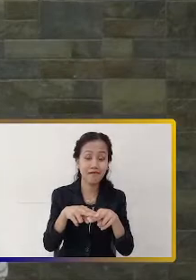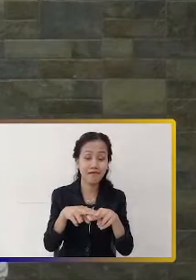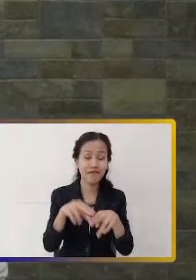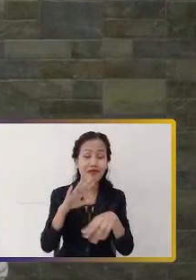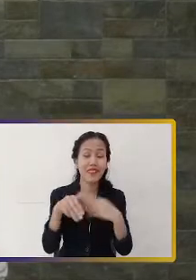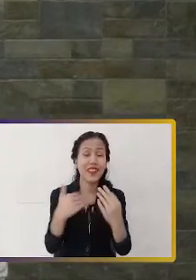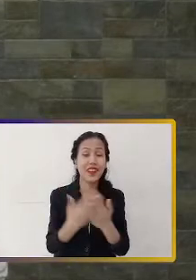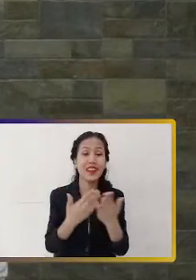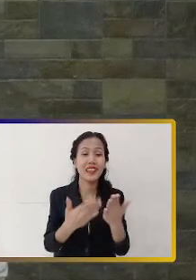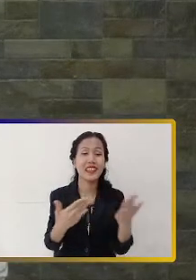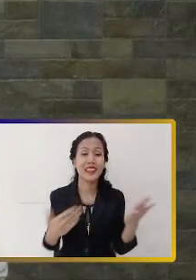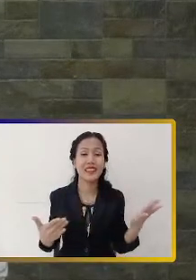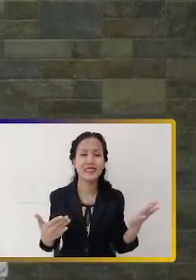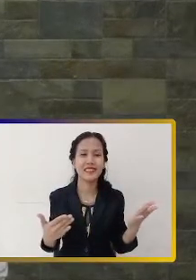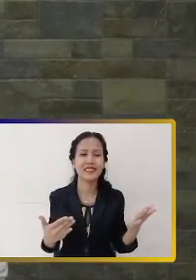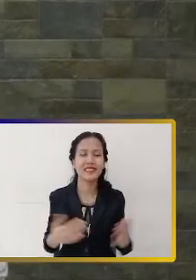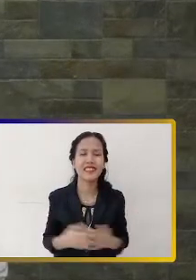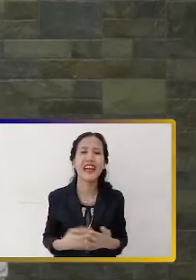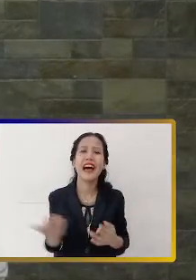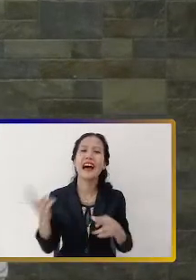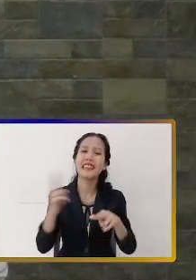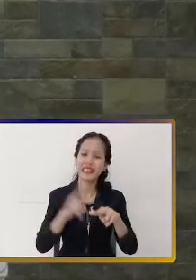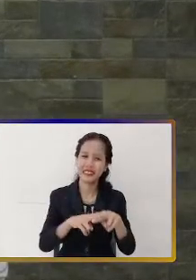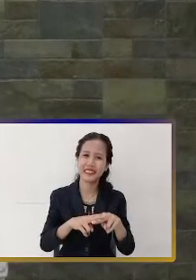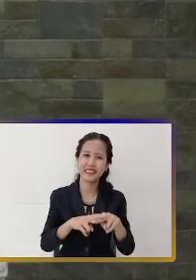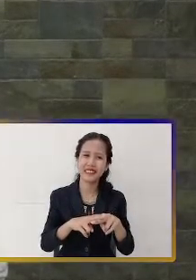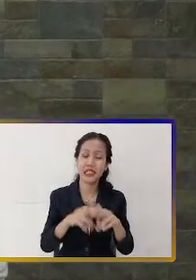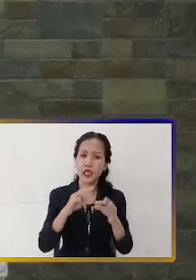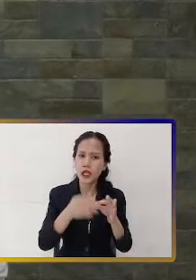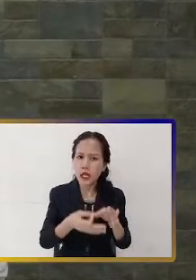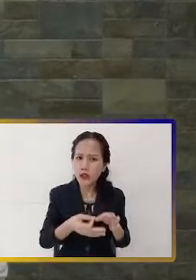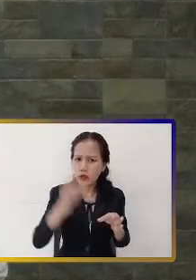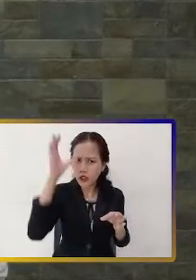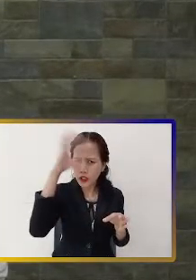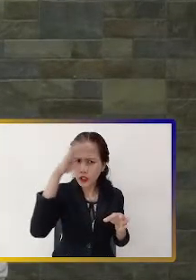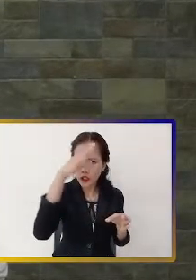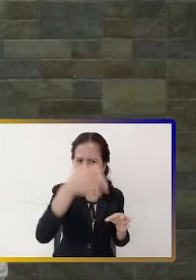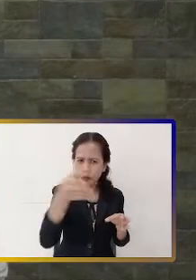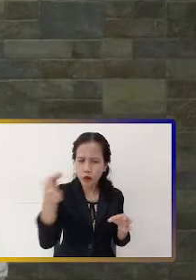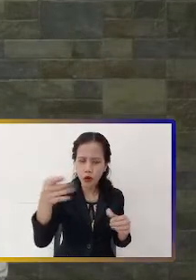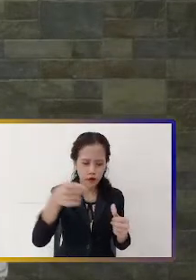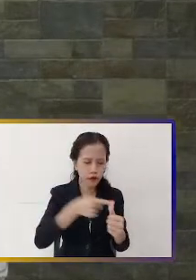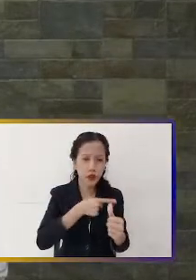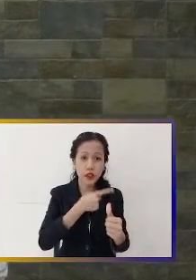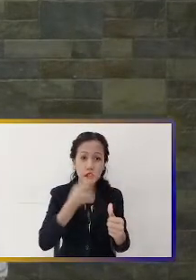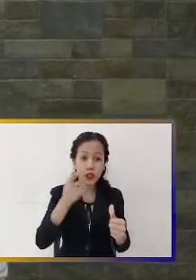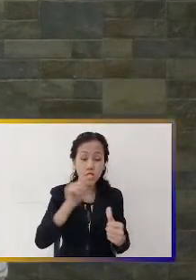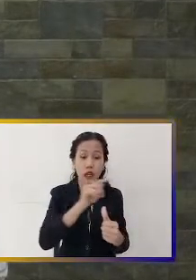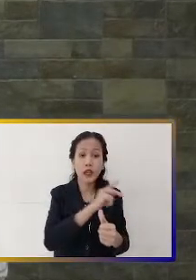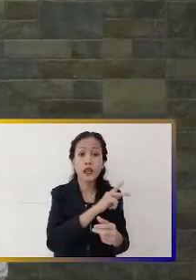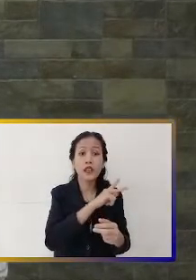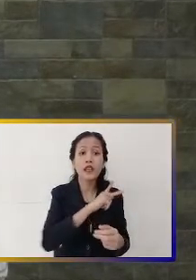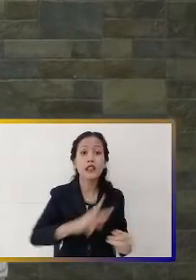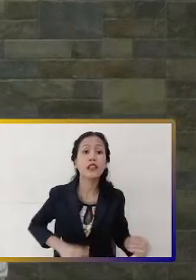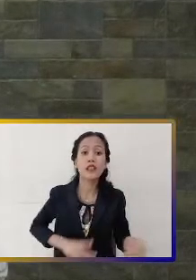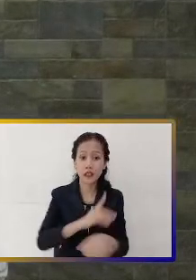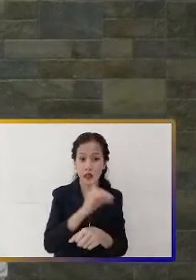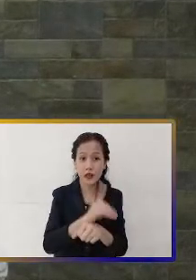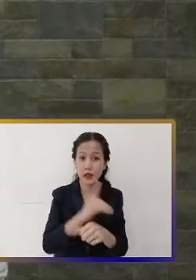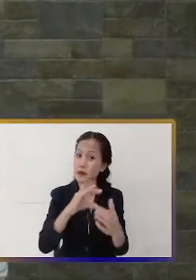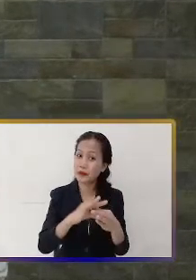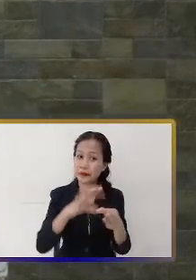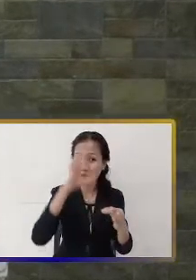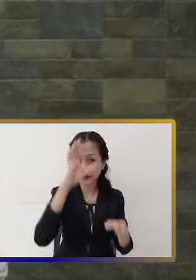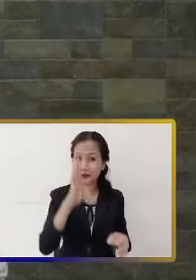shall be added. If you seek first the kingdom of God. Listen now, as I close this message,